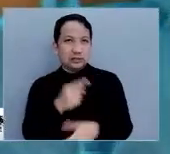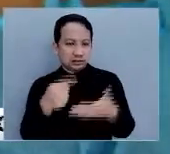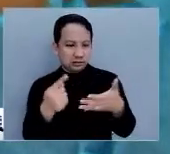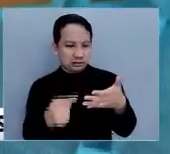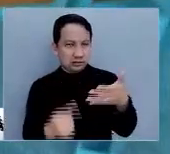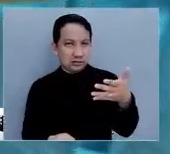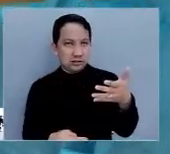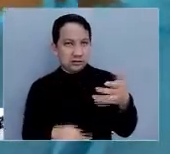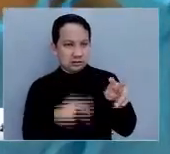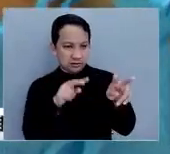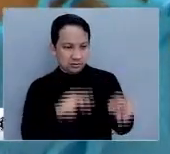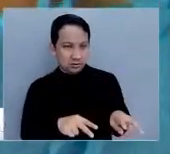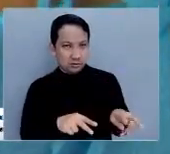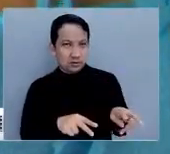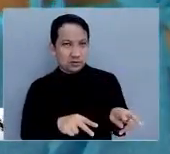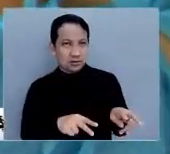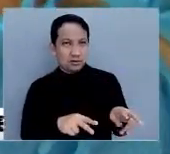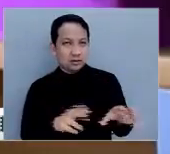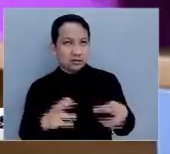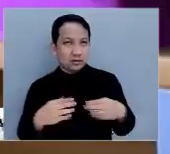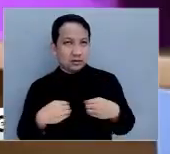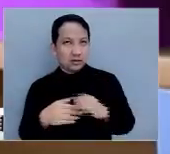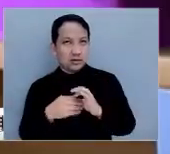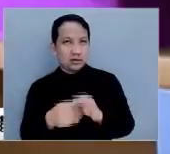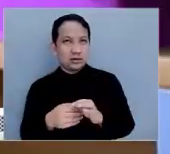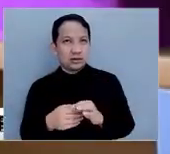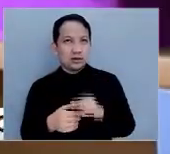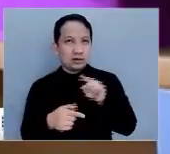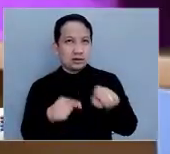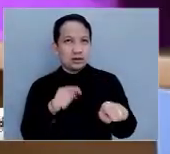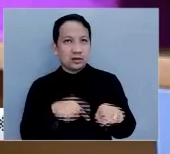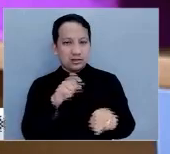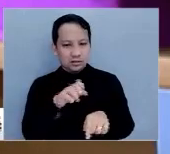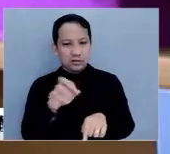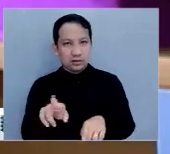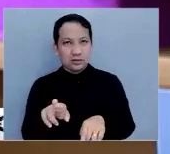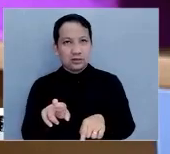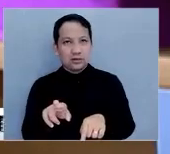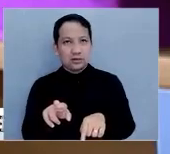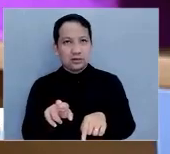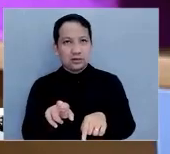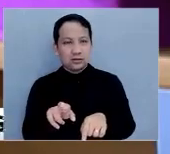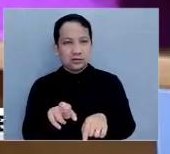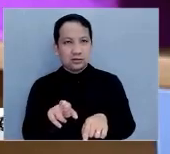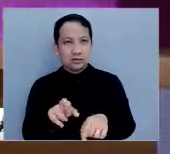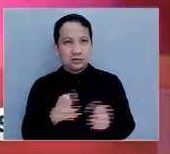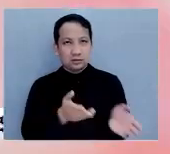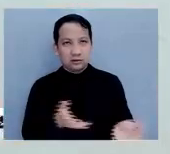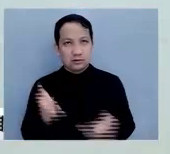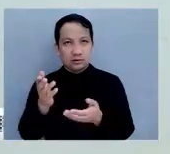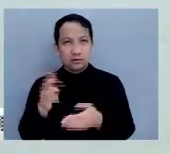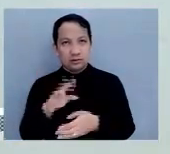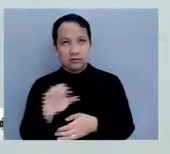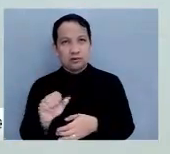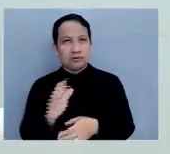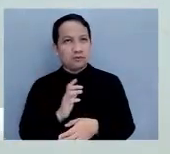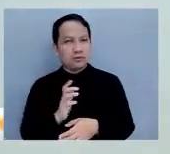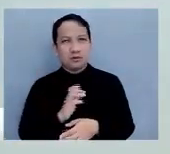yung itsura nila nung pagka-receive namin. We make sure sa ER na stable si patient bago siya iakyat sa ward.